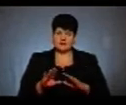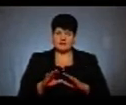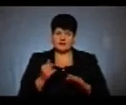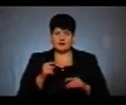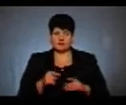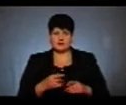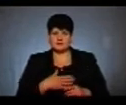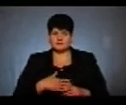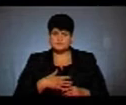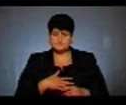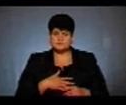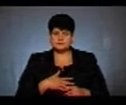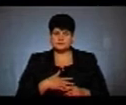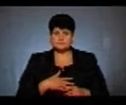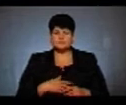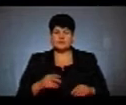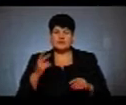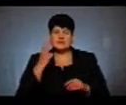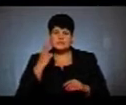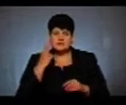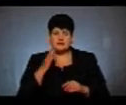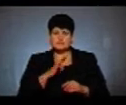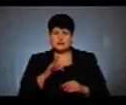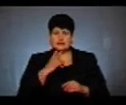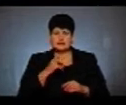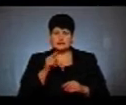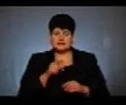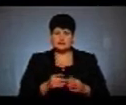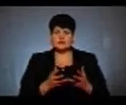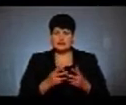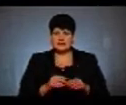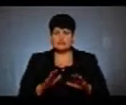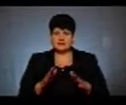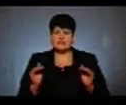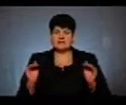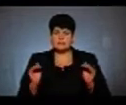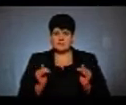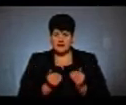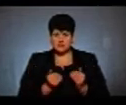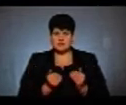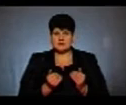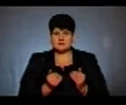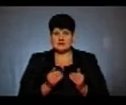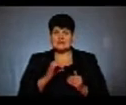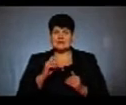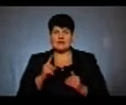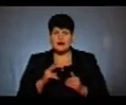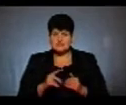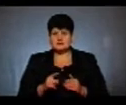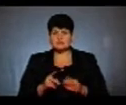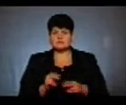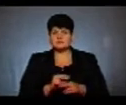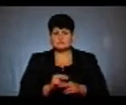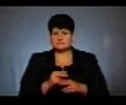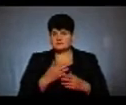занепокоєння? Значить, занепокоєння не завжди, навіть не дивлячись на те, що кількість випадків сказу зменшилася, проте сказ не ліквідований.